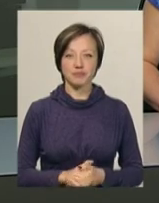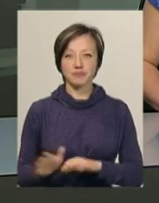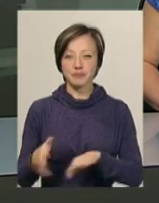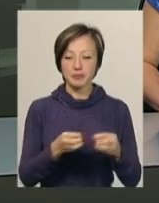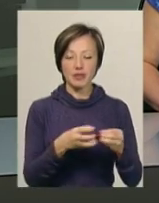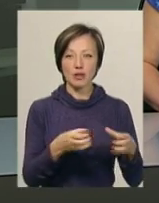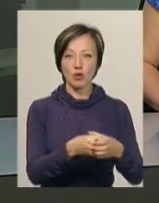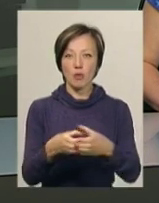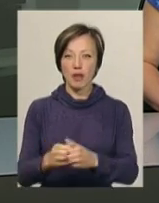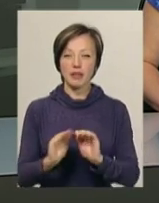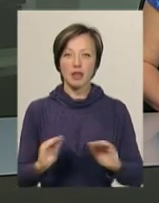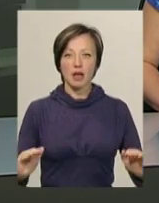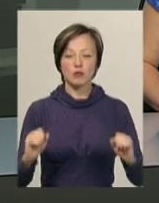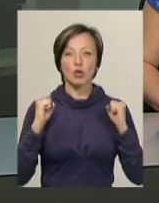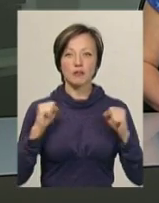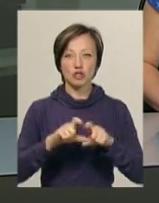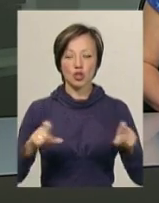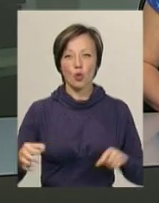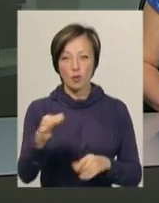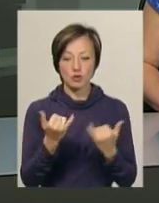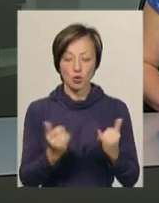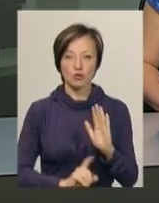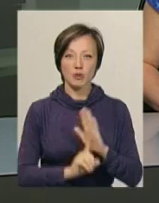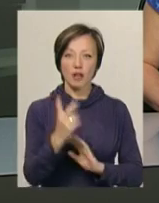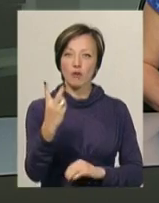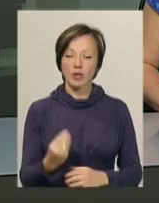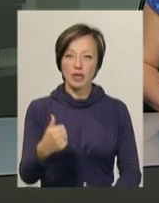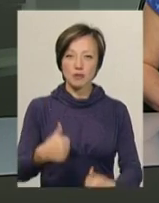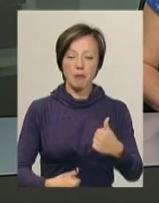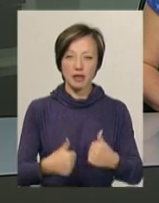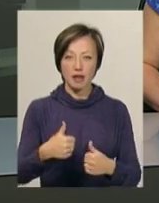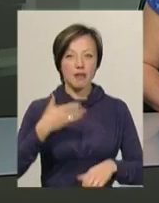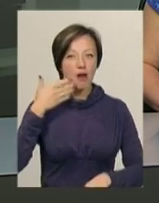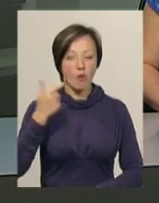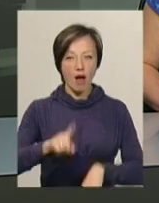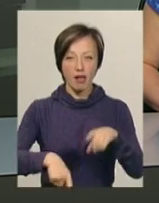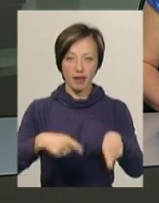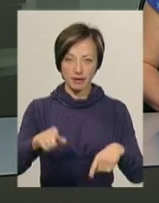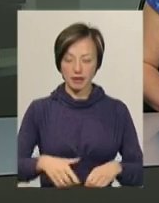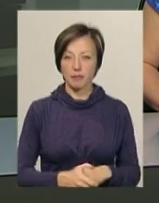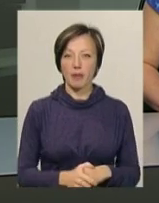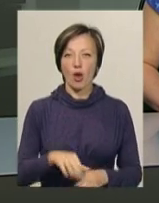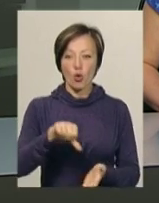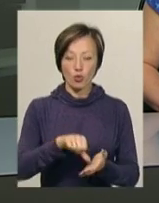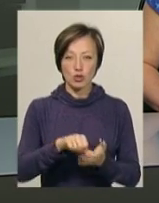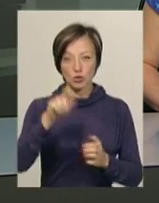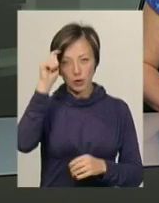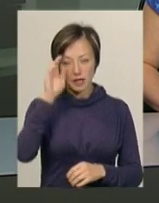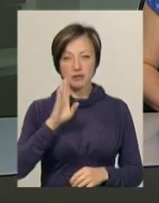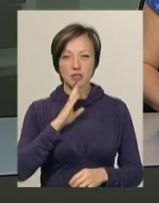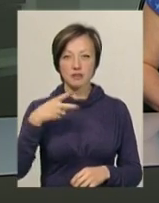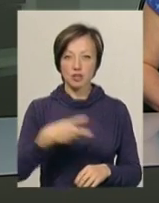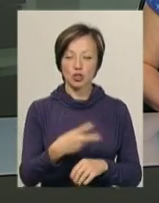15 команд дитячо-юнацьких спортивних шкіл області сьогодні розпочали дводенну спартакіаду з легкої атлетики. Участь беруть юнаки та